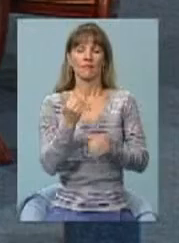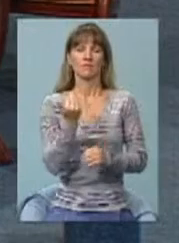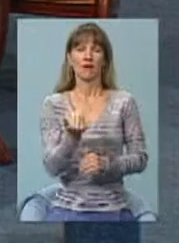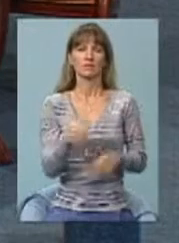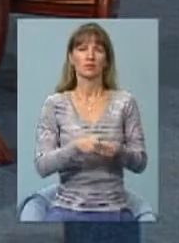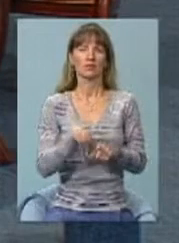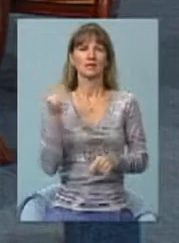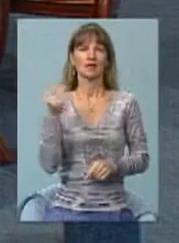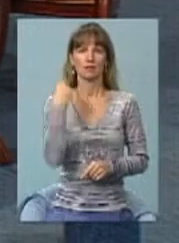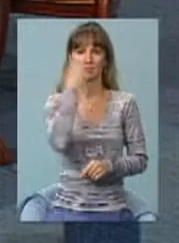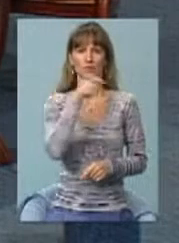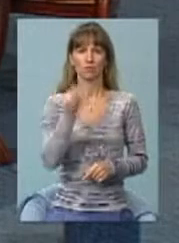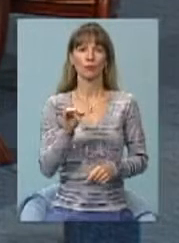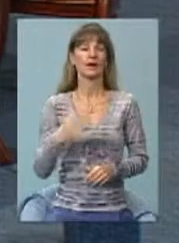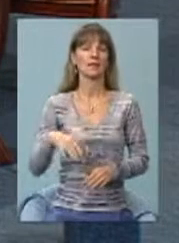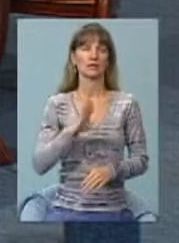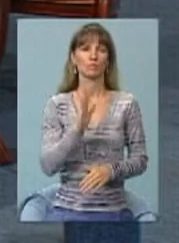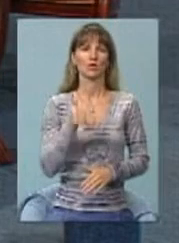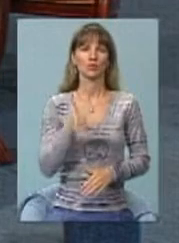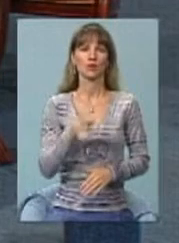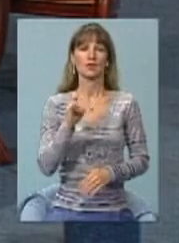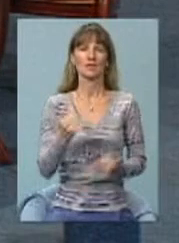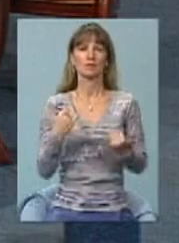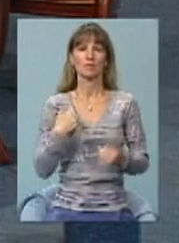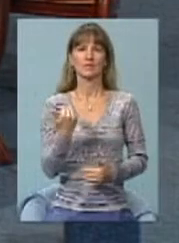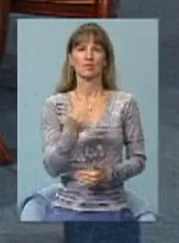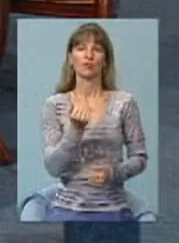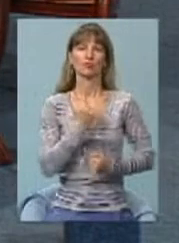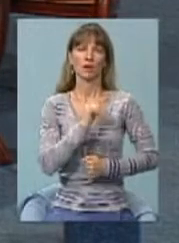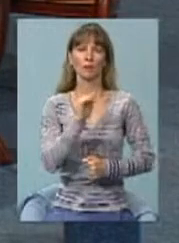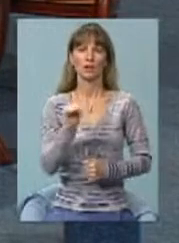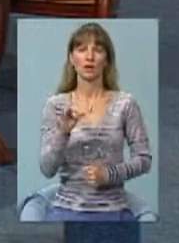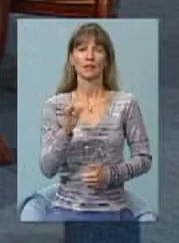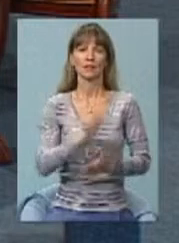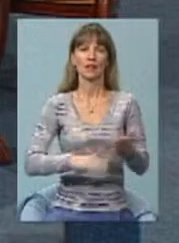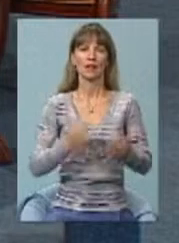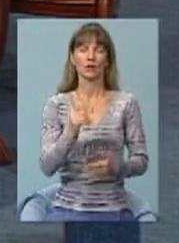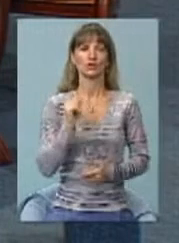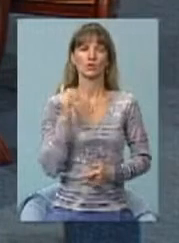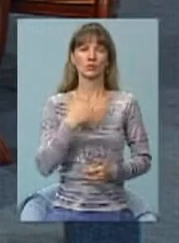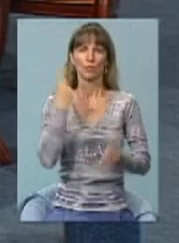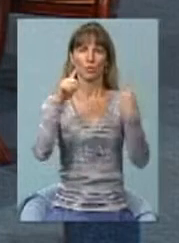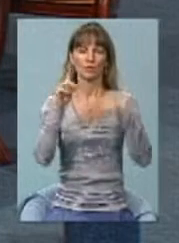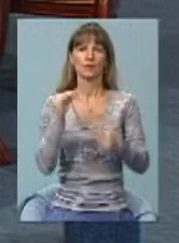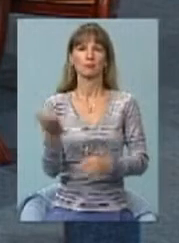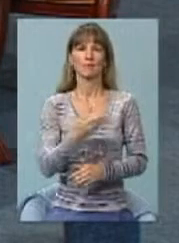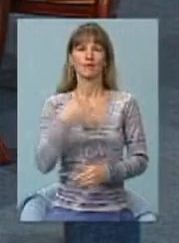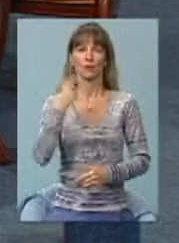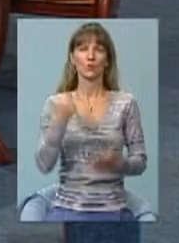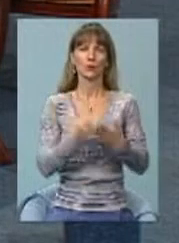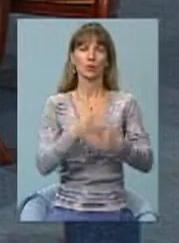таку цікаву особу, і все буде добре. Ну а на сьогодні ми з вами, на жаль, прощаємося. Далі на вас чекає наш мультфільм, і ми вам